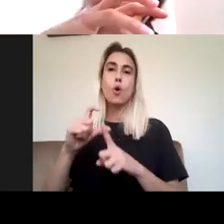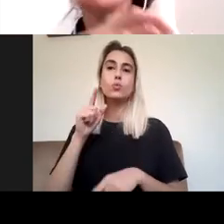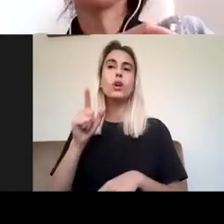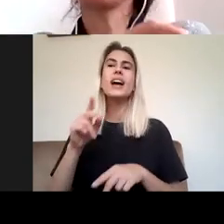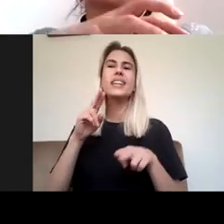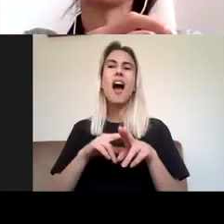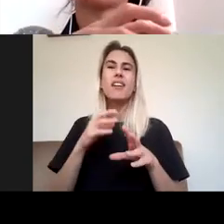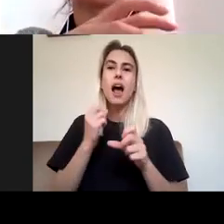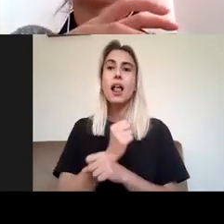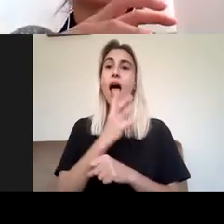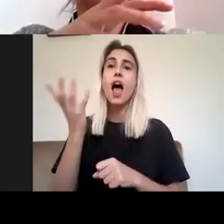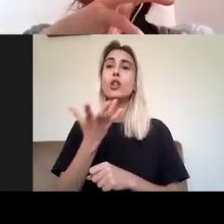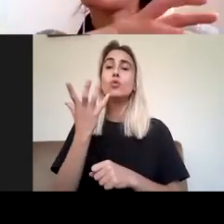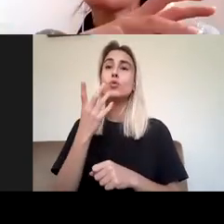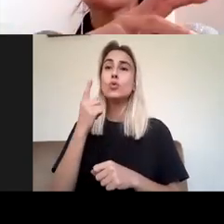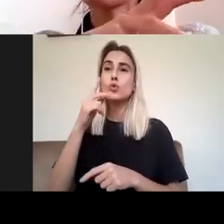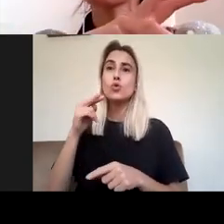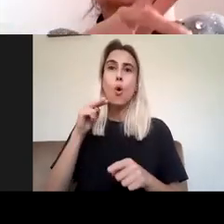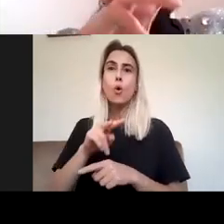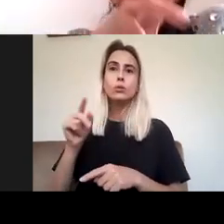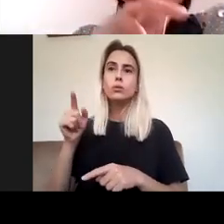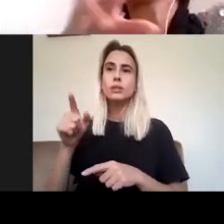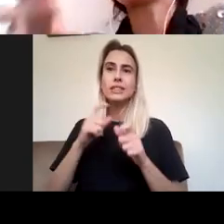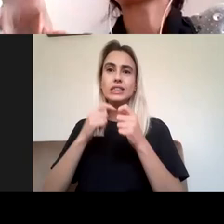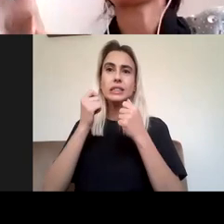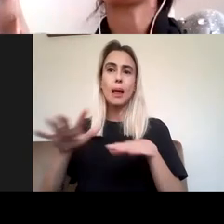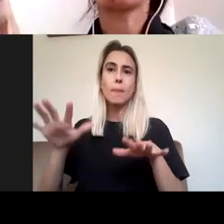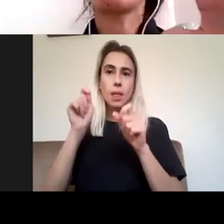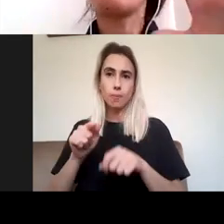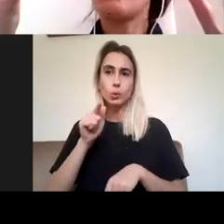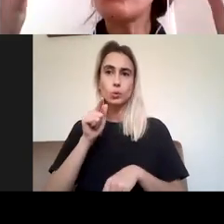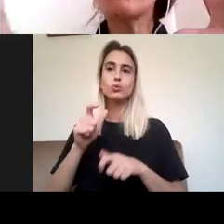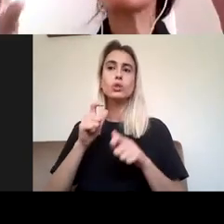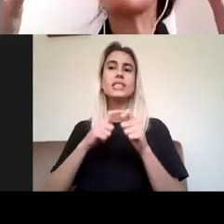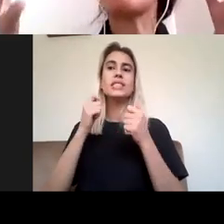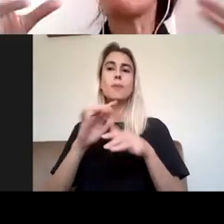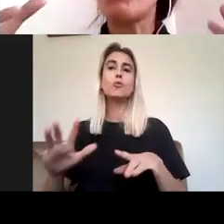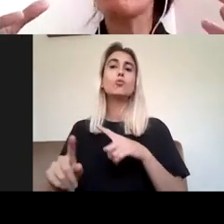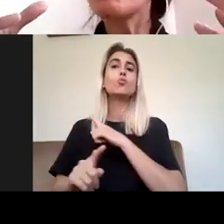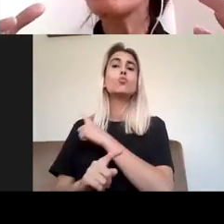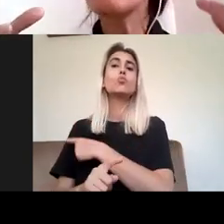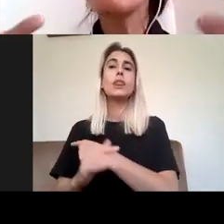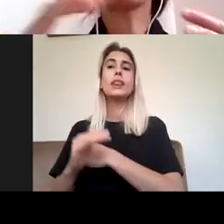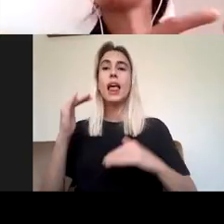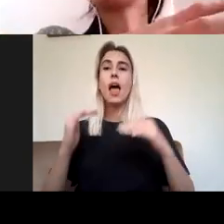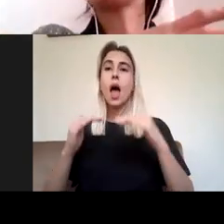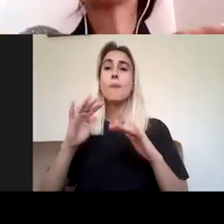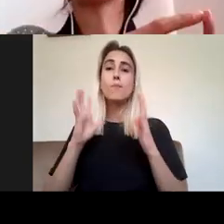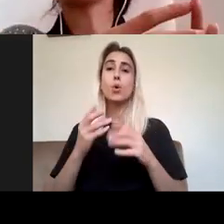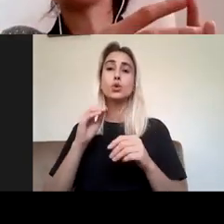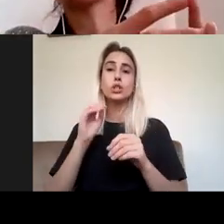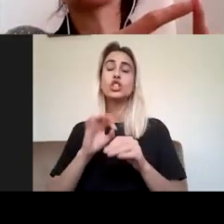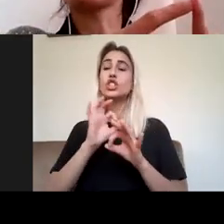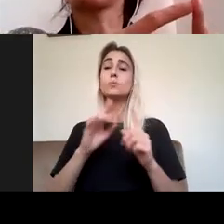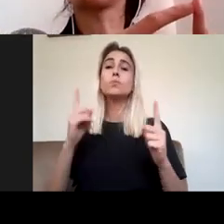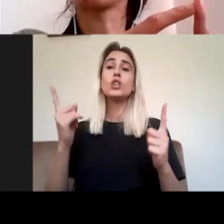siz en yoğun yolcu olarak taşıdığınız bir sistem yapıyorsunuz. Ve bu sistem güç dengelerini bozduğu için şu an hiçbir şekilde